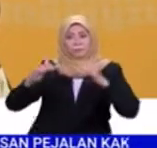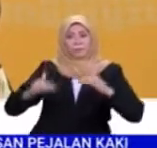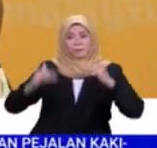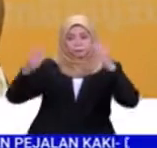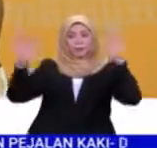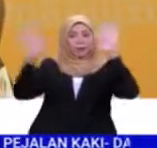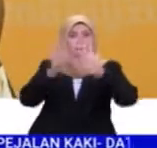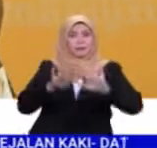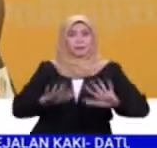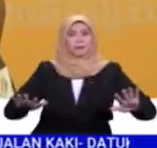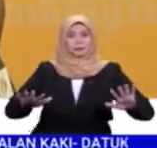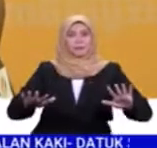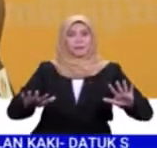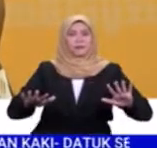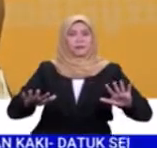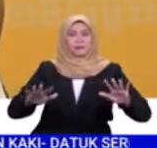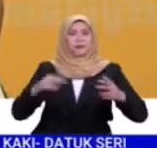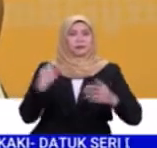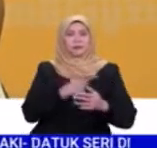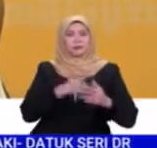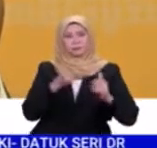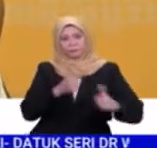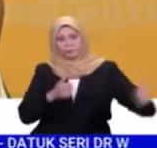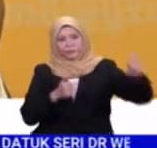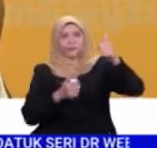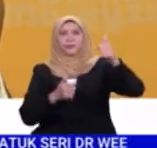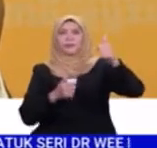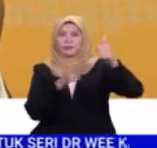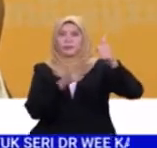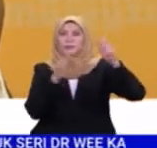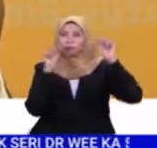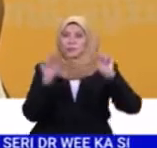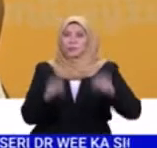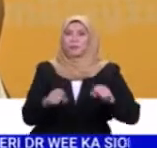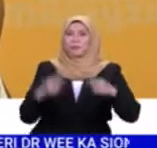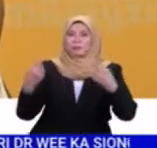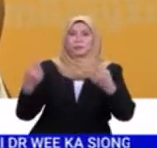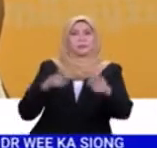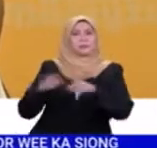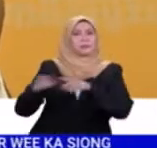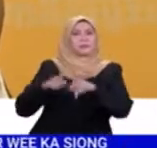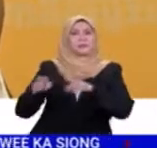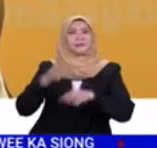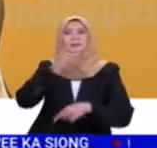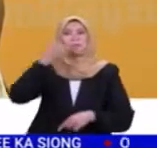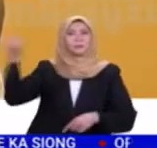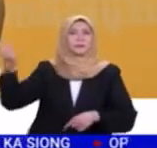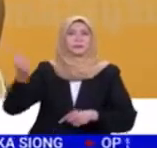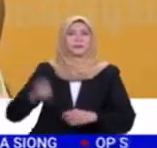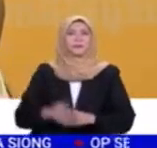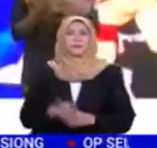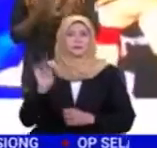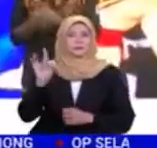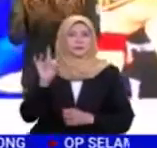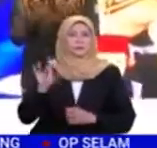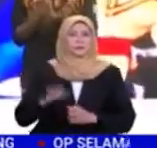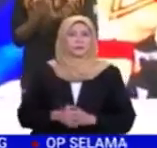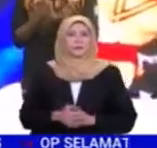memang ya abdellah so mp3full kita akan bagi saingan yang paling baik salah